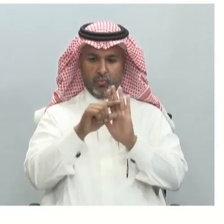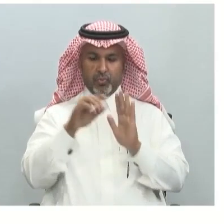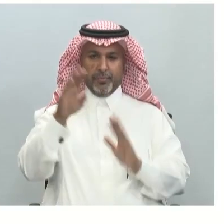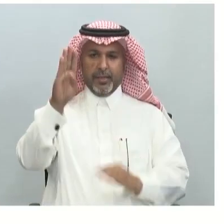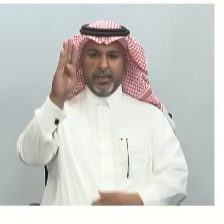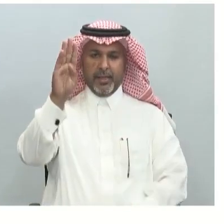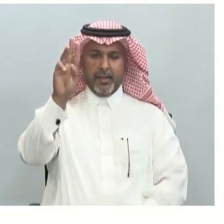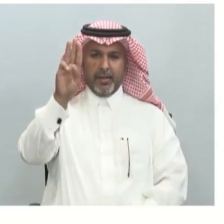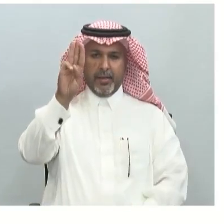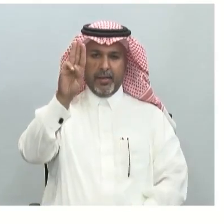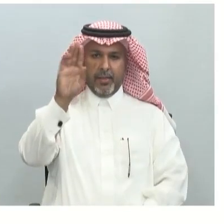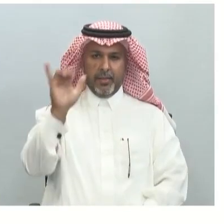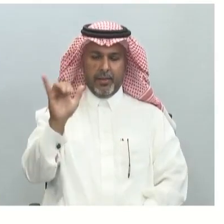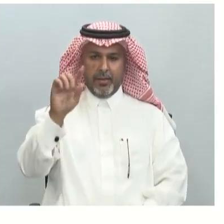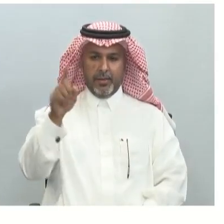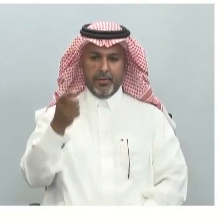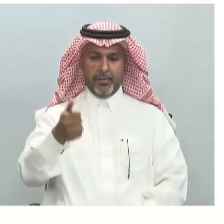الحدود ودوالها